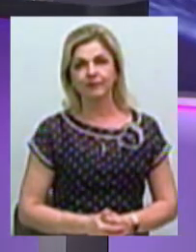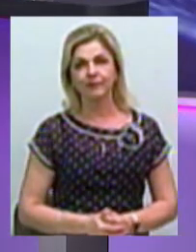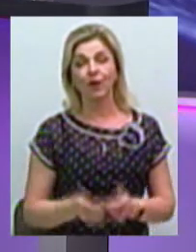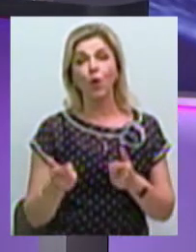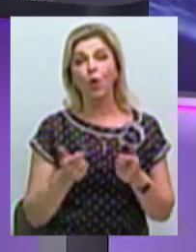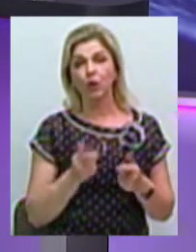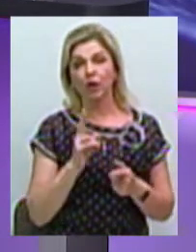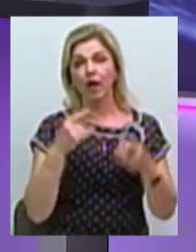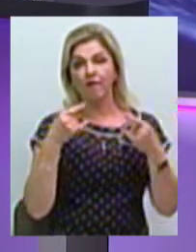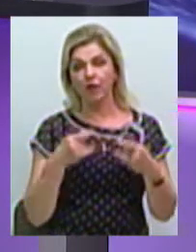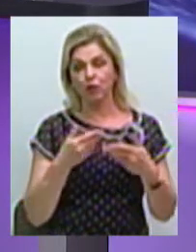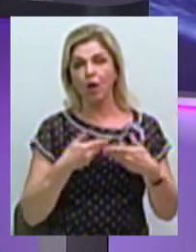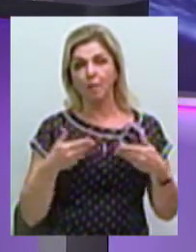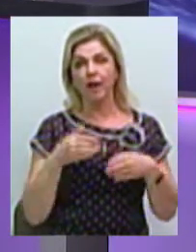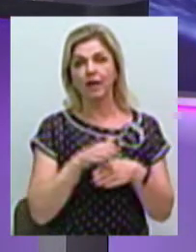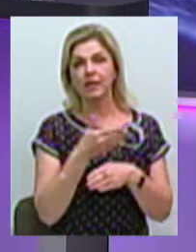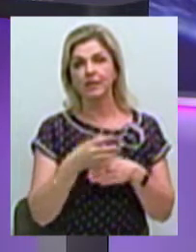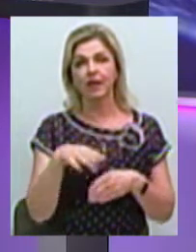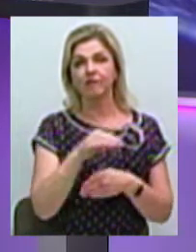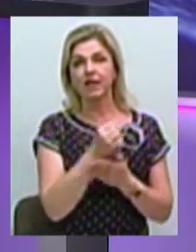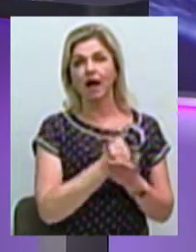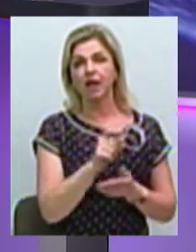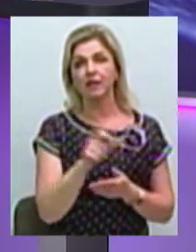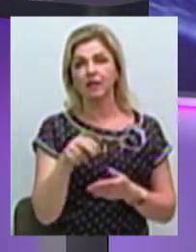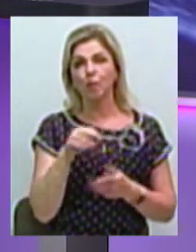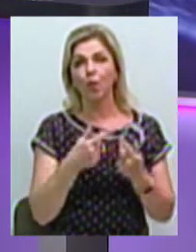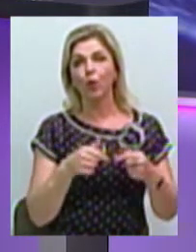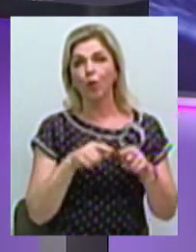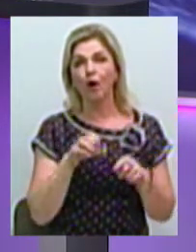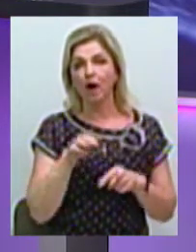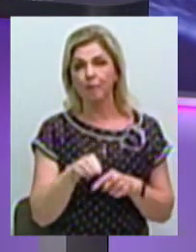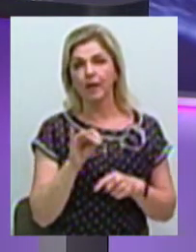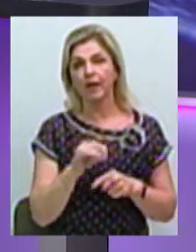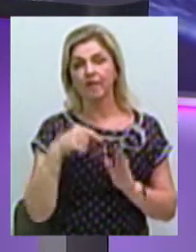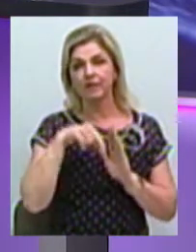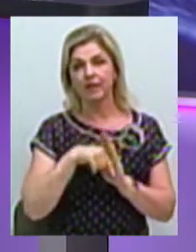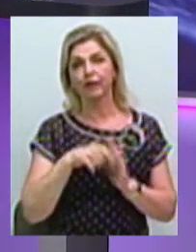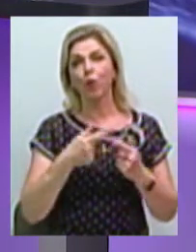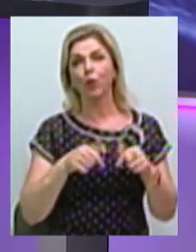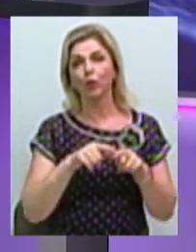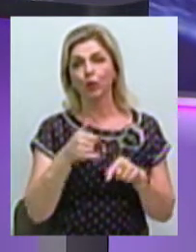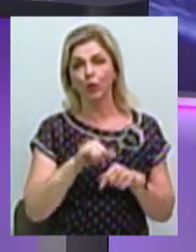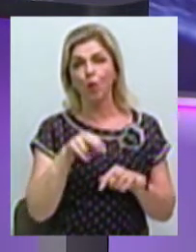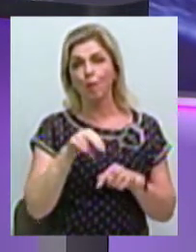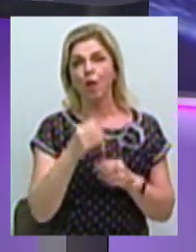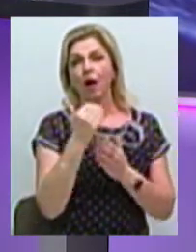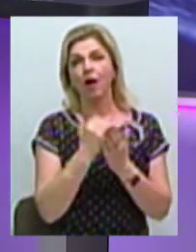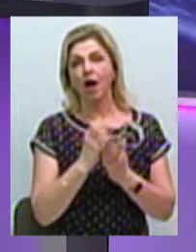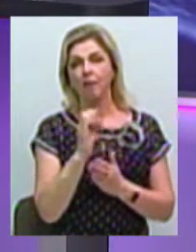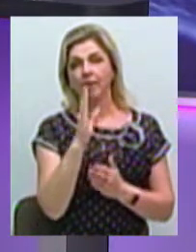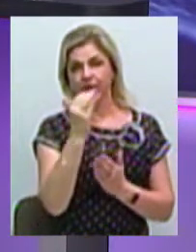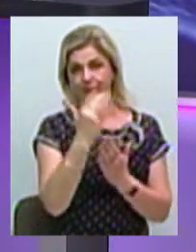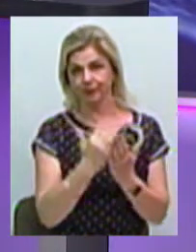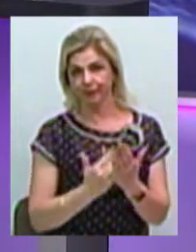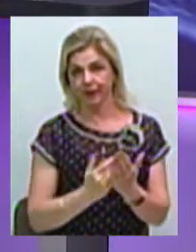Готуючи цей ефір, ми умовно розділили всіх кандидатів за округами відповідно і всередині округів за алфавітом. Тож, в